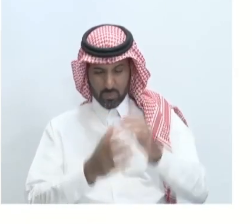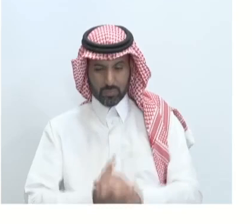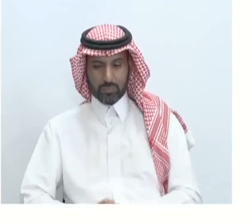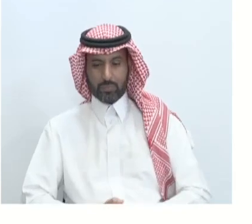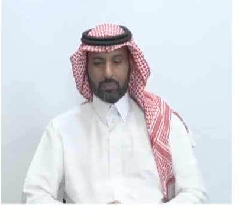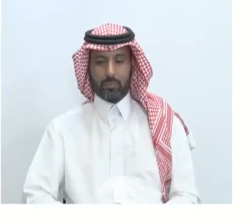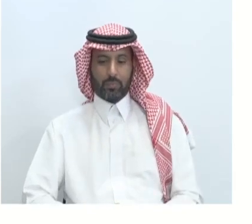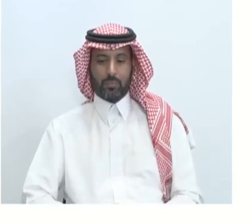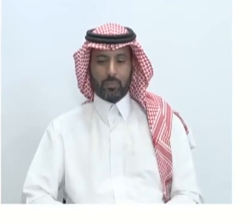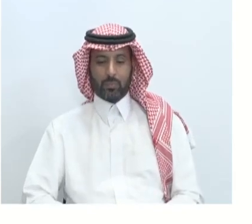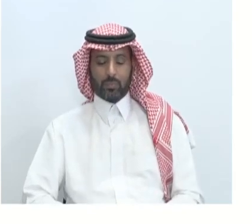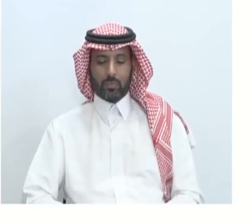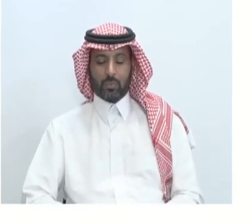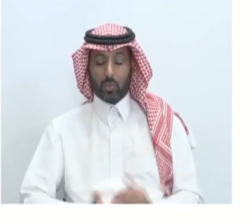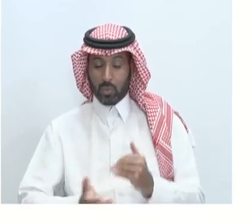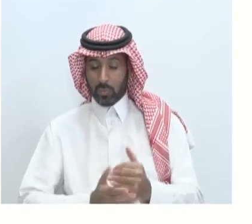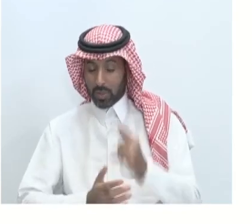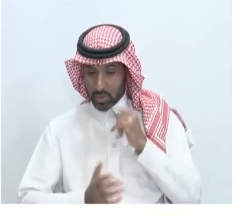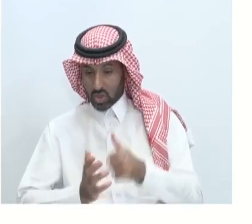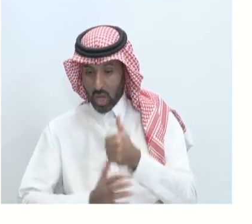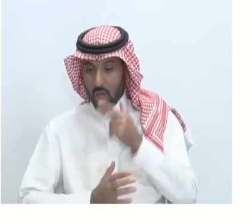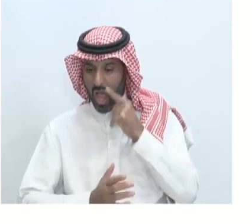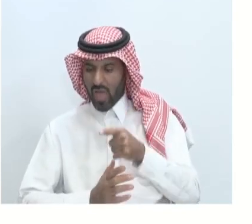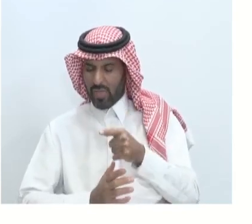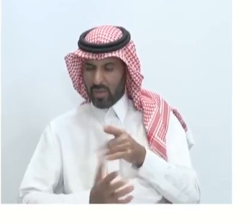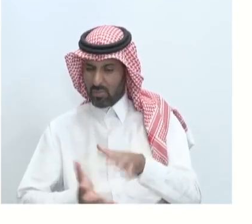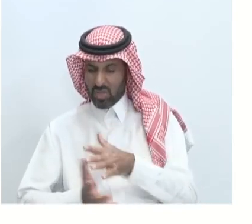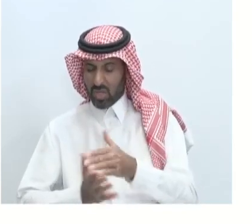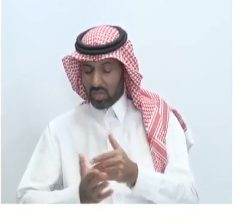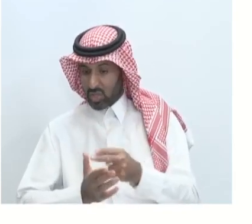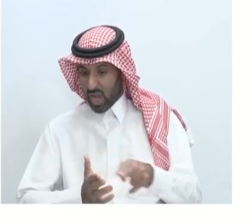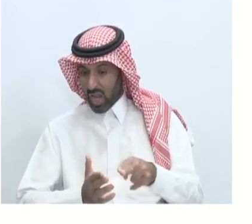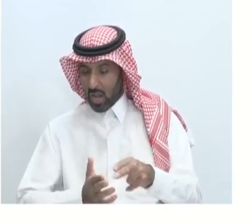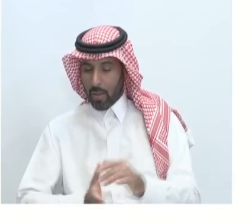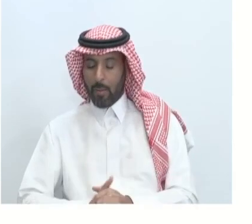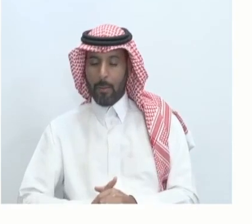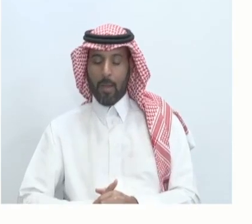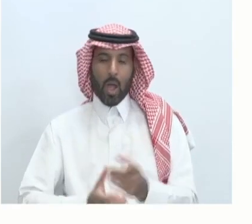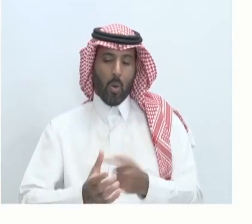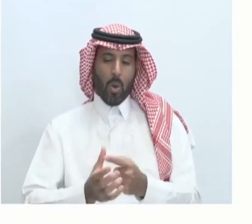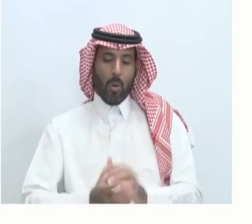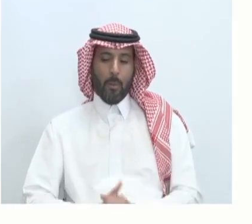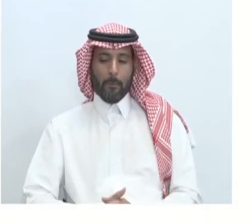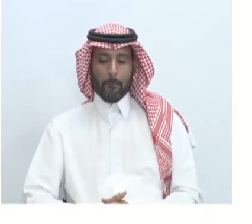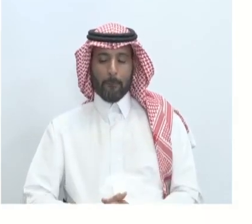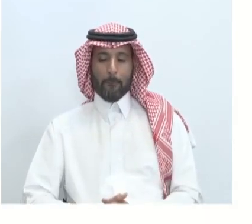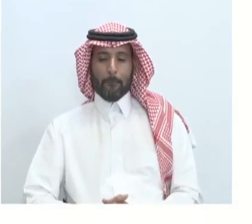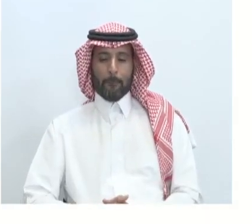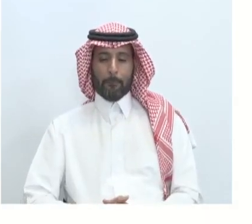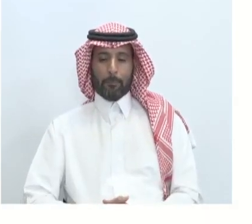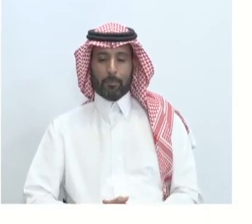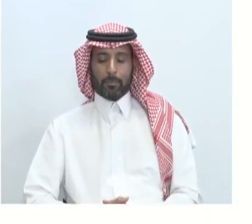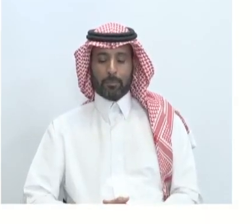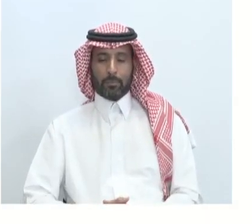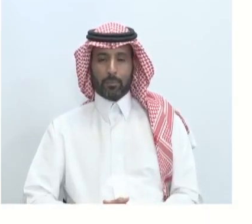للصوره ويمكن ان يصحح هذا العيب عزيزي الطالب عزيزتي الطالبه بالطريقتين دعونا نتعرف سويه